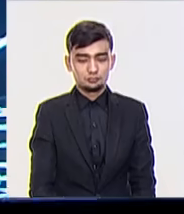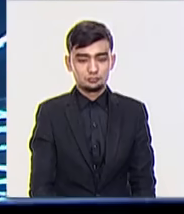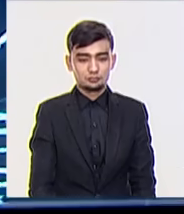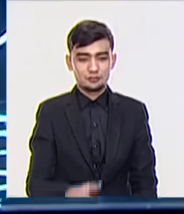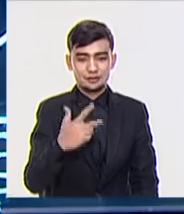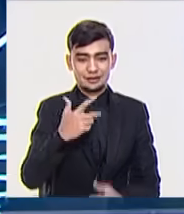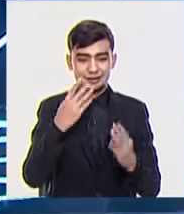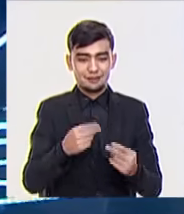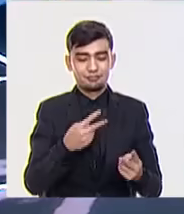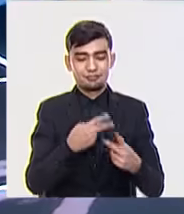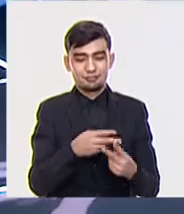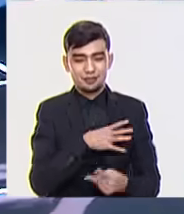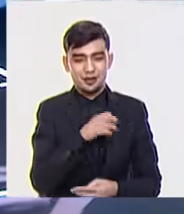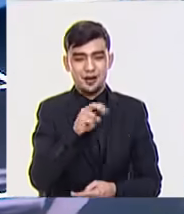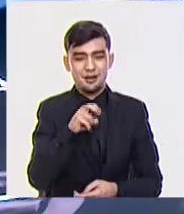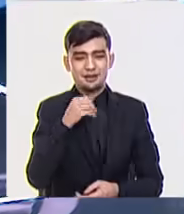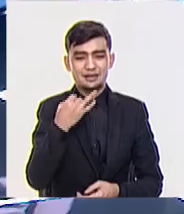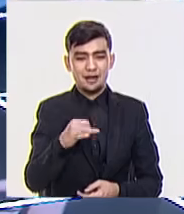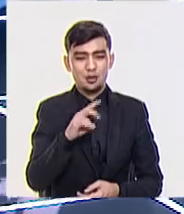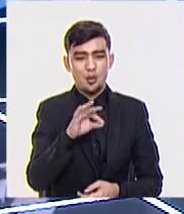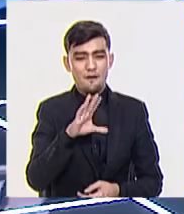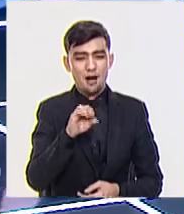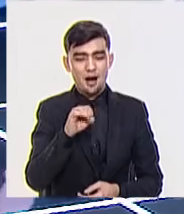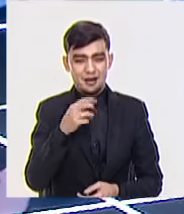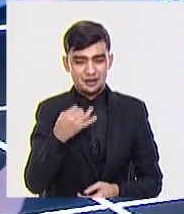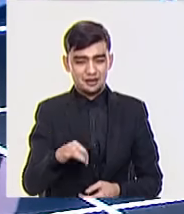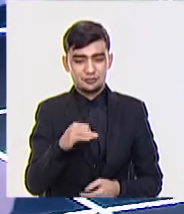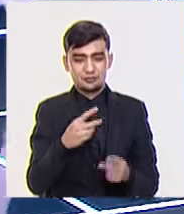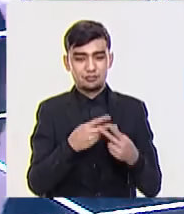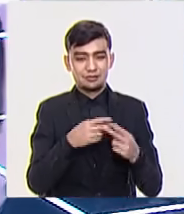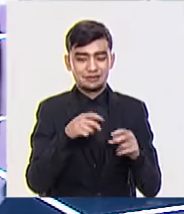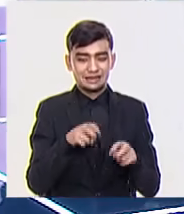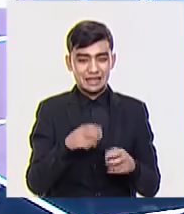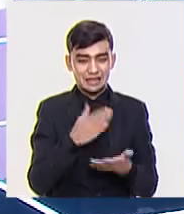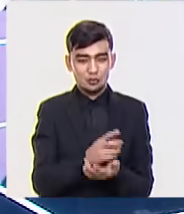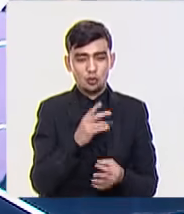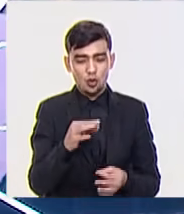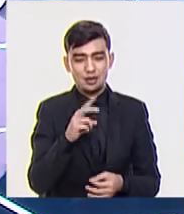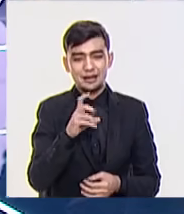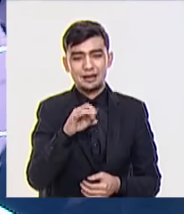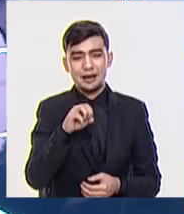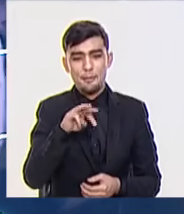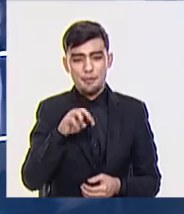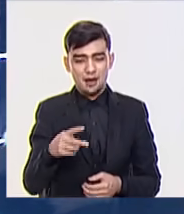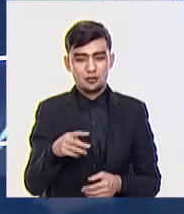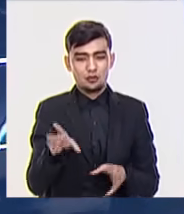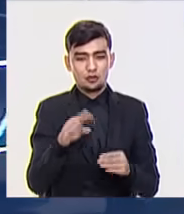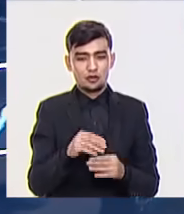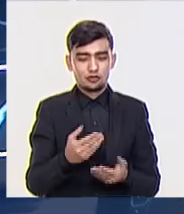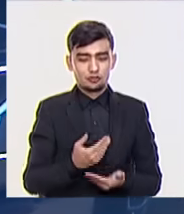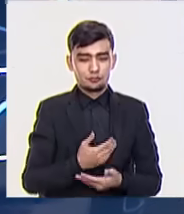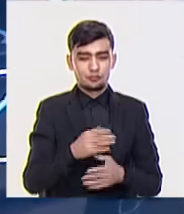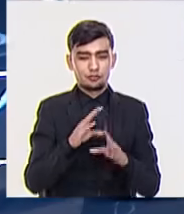30 тәулікке қамауға алынған Алексей Навальный түрмеде отырса да, Кремльдегілерге түк тыныштық бермейтін түрі бар.